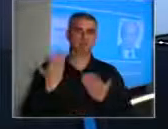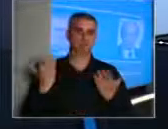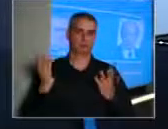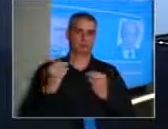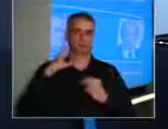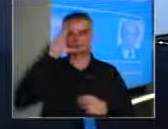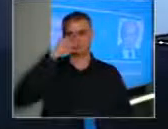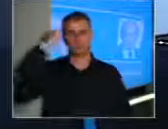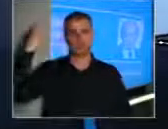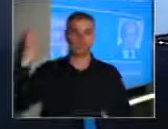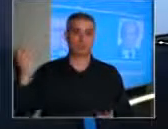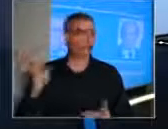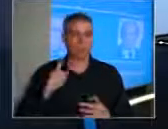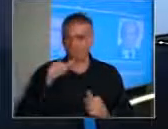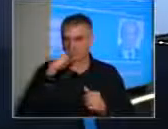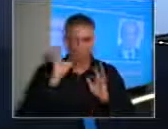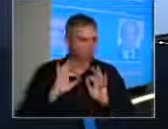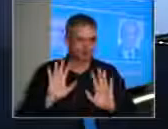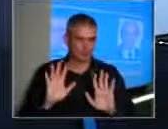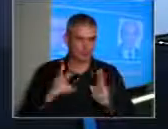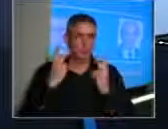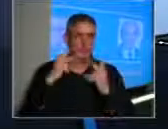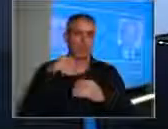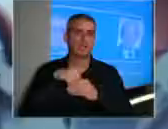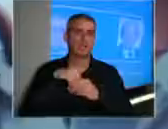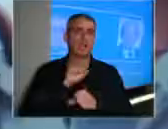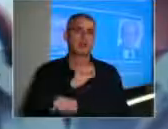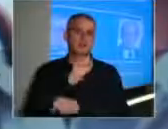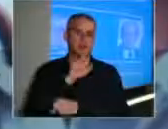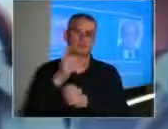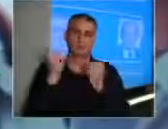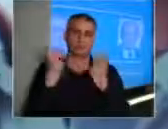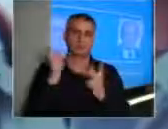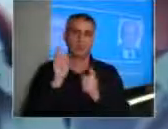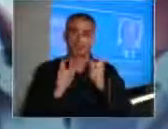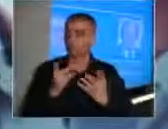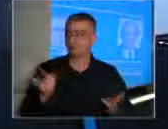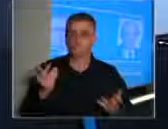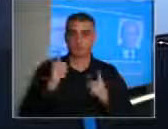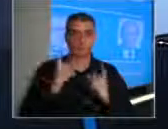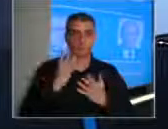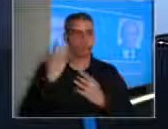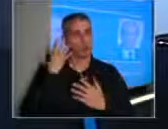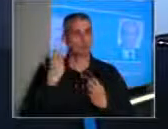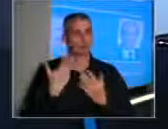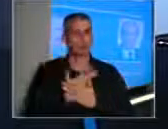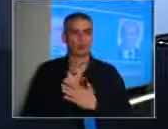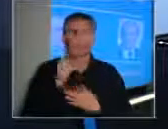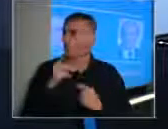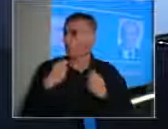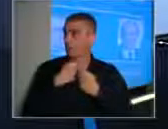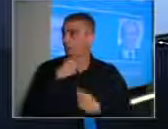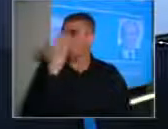עם איזה אג'נדה... לא ממתק כלום, מזל, אני אגיד לך, זה בעיקר הצבעת מחאה, זה טבעי, אנשים אוהבים חדש. אבל זה גם